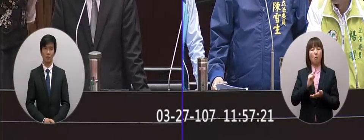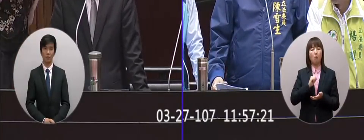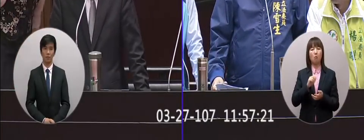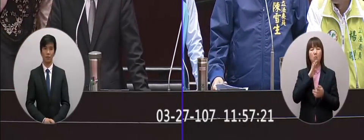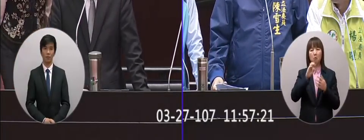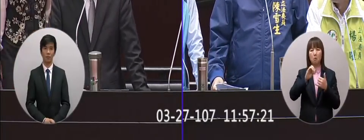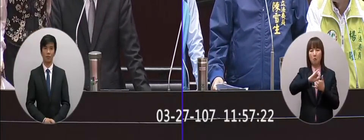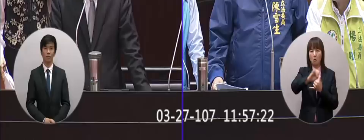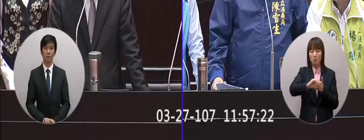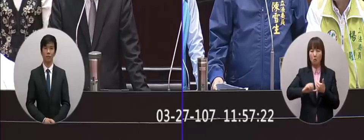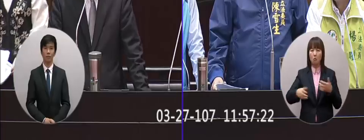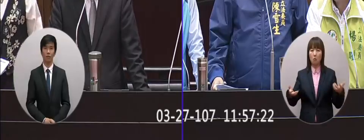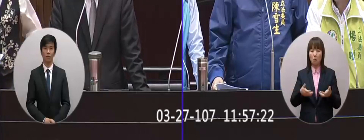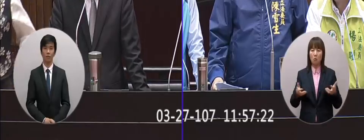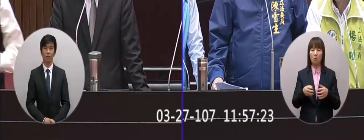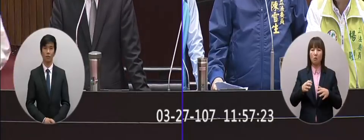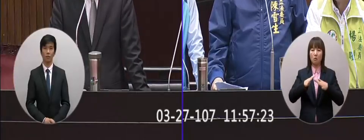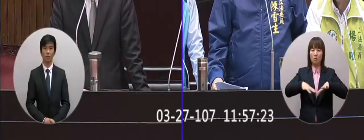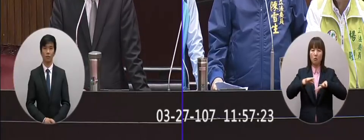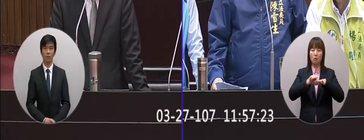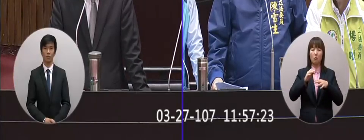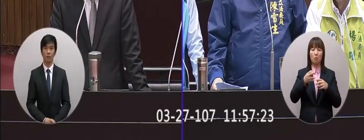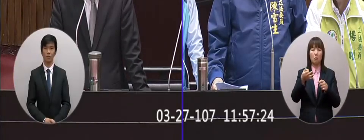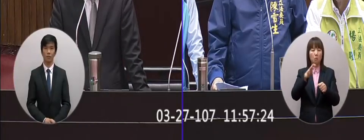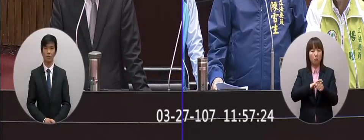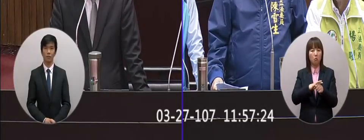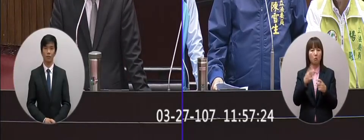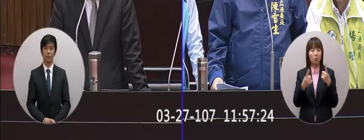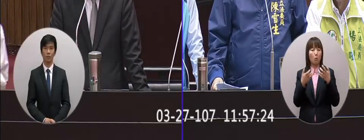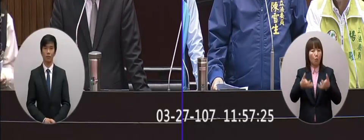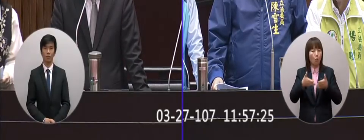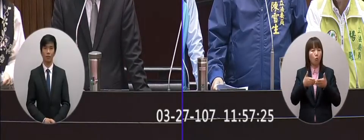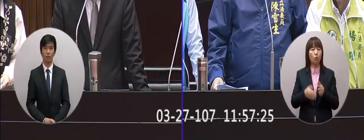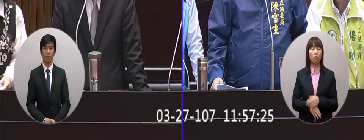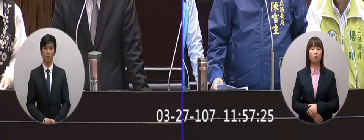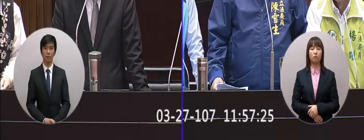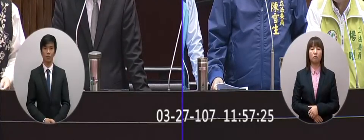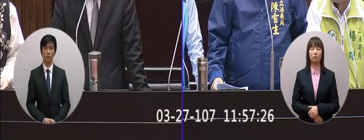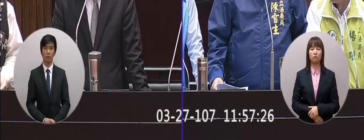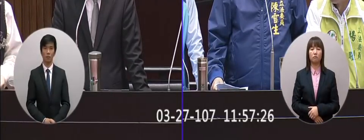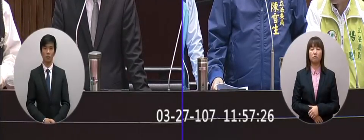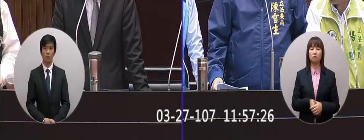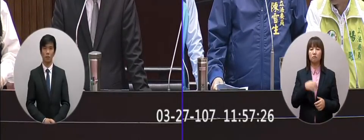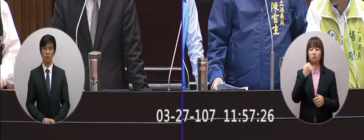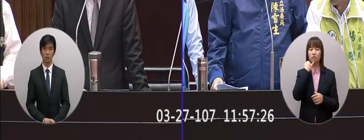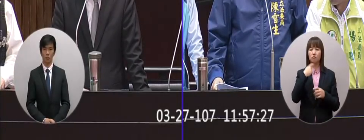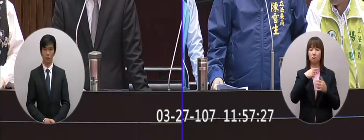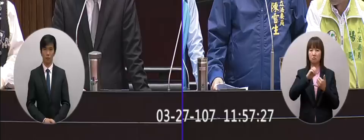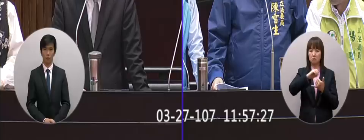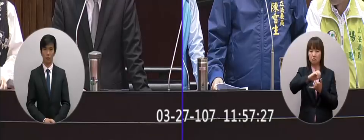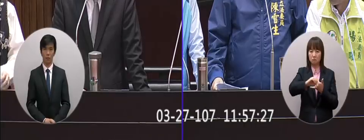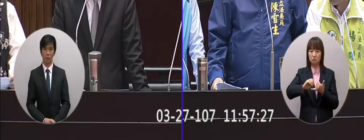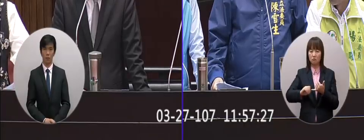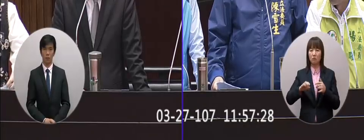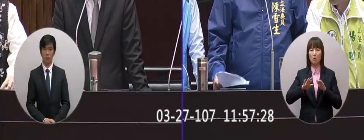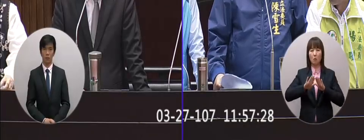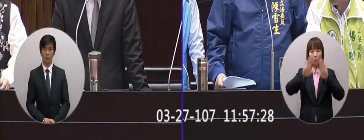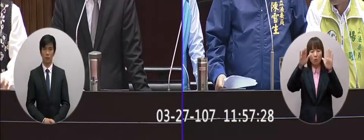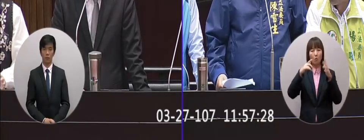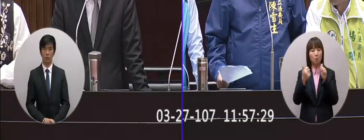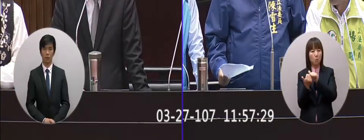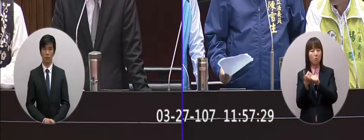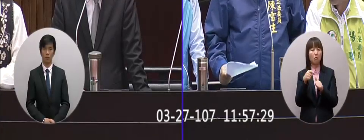所以离岛建设基金的拨补啊，就相对的重要哈、哦。可以说我们离岛啊，离岛的发展